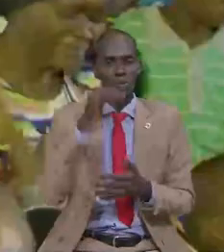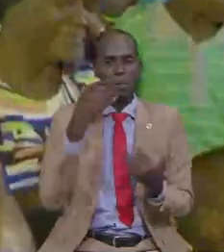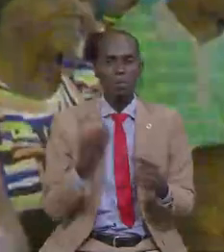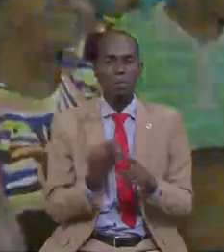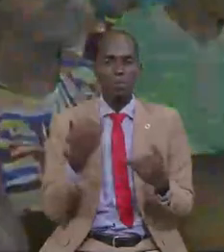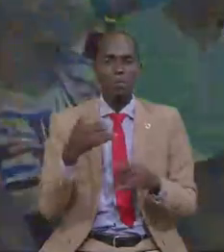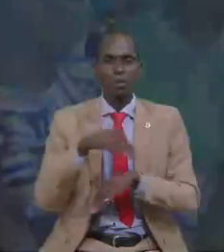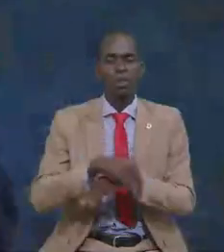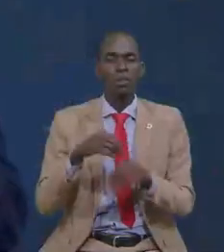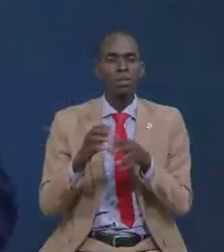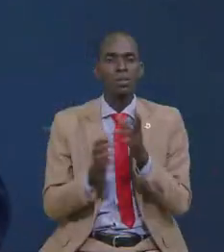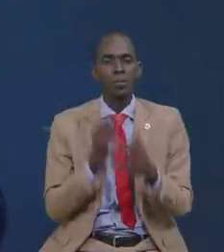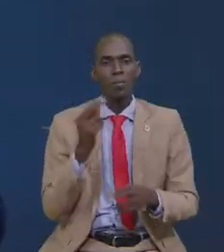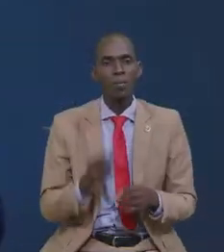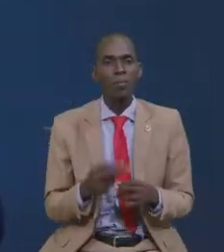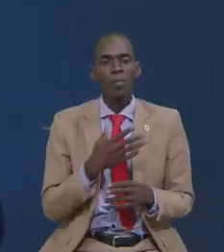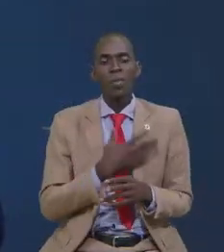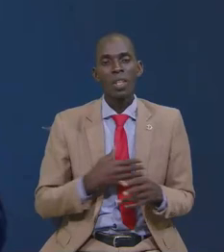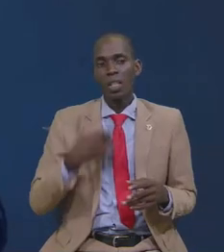homme, une nouvelle femme ce jour.